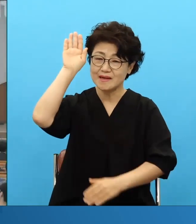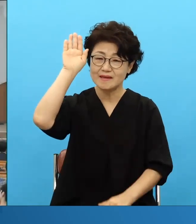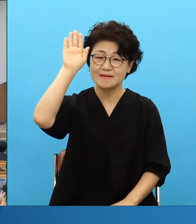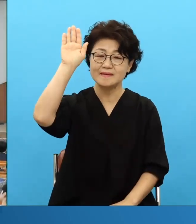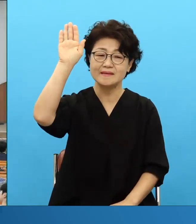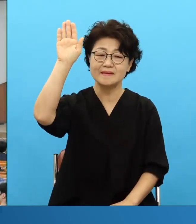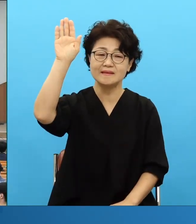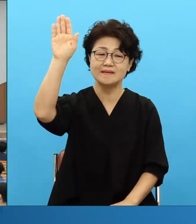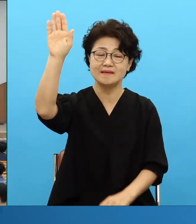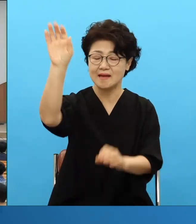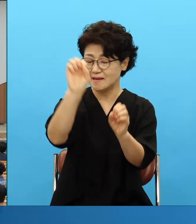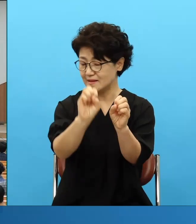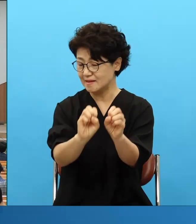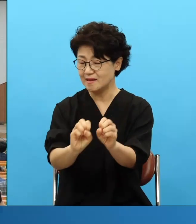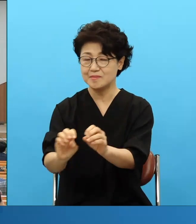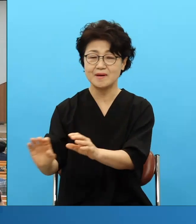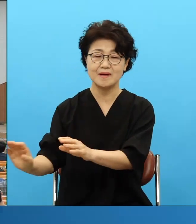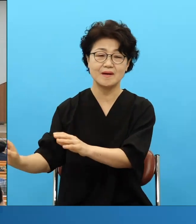미래를